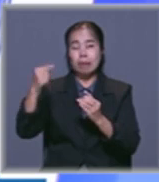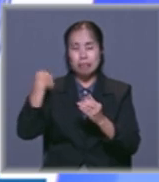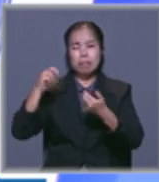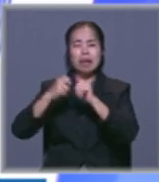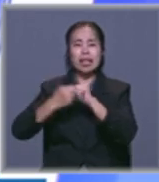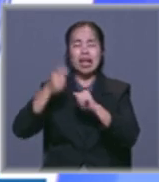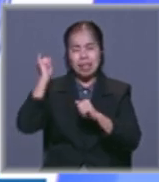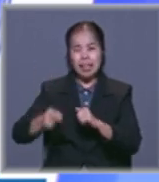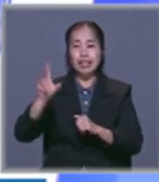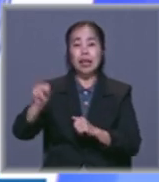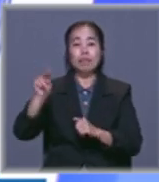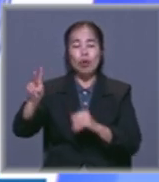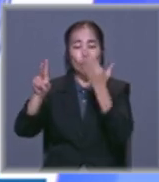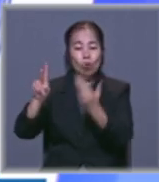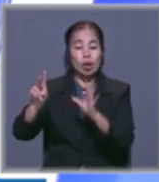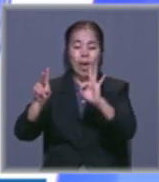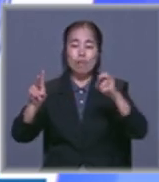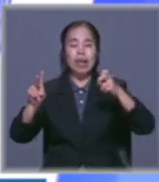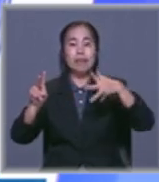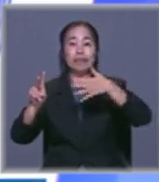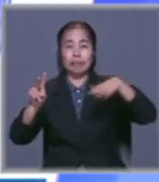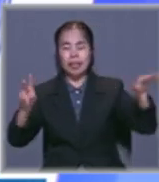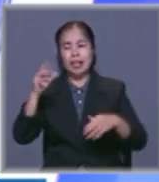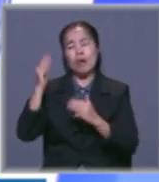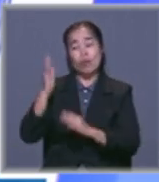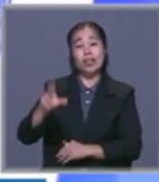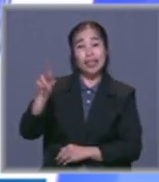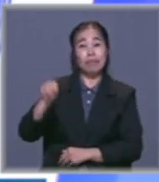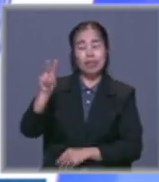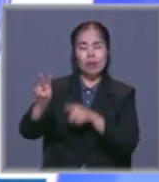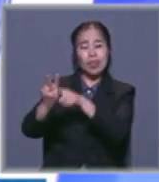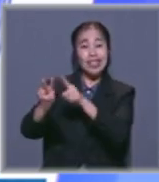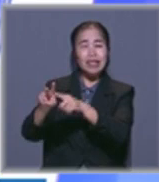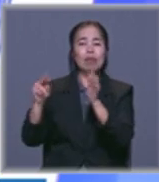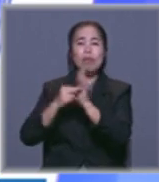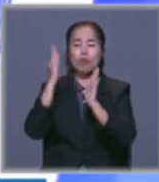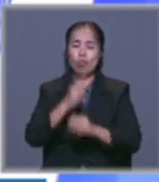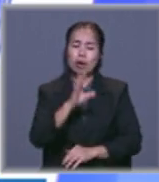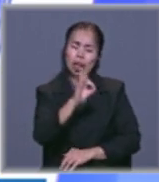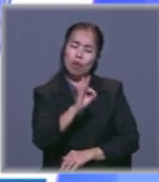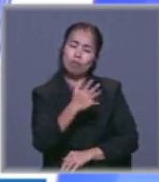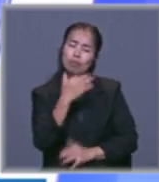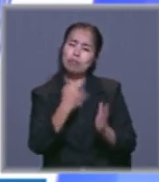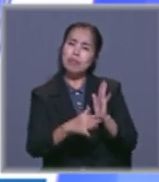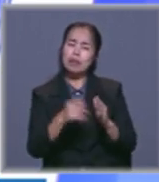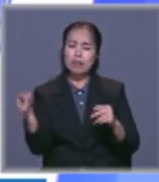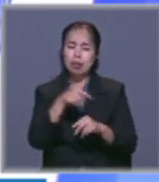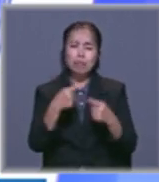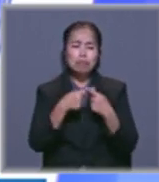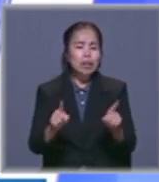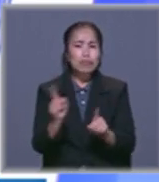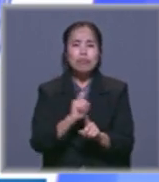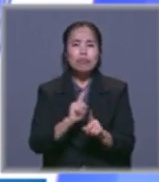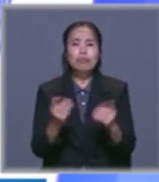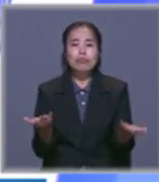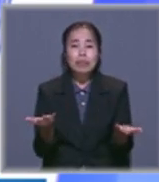32นั้นคนก็เริ่มเกิดคำถามขึ้นมาว่าเอ๊ะแล้ว32โดนอีก9คนไม่โดน9คนนั้นแตกต่างกับธนาธรหรือไม่อย่าง